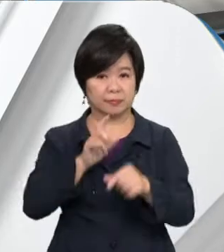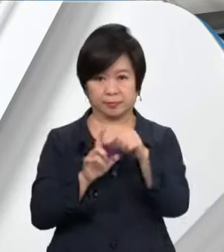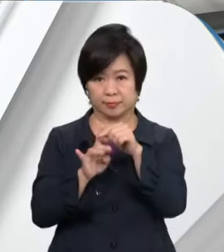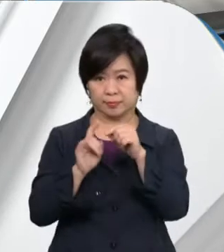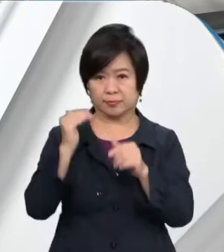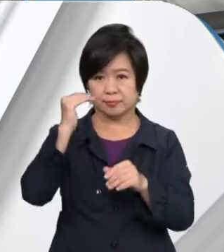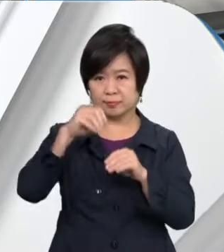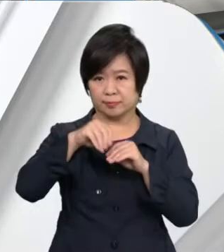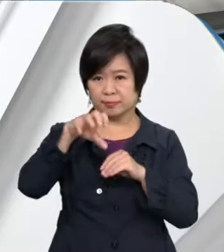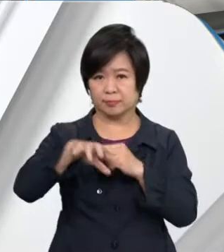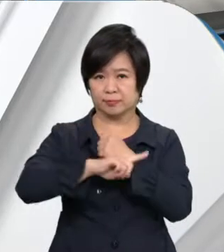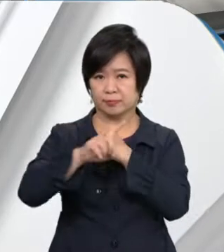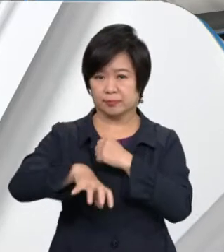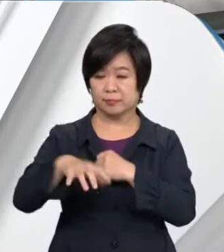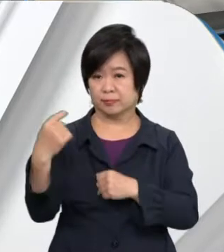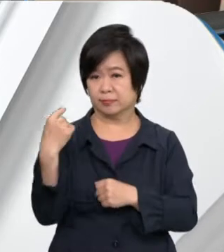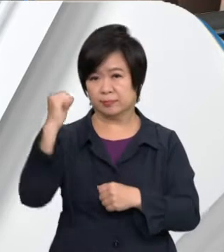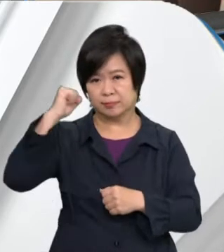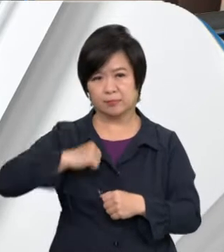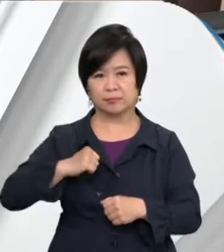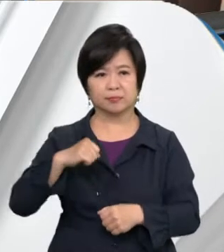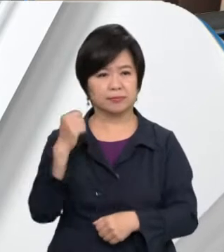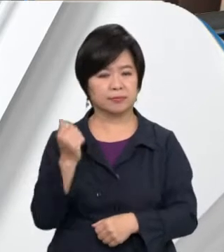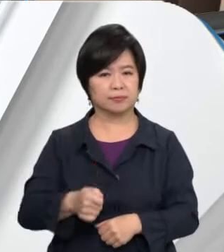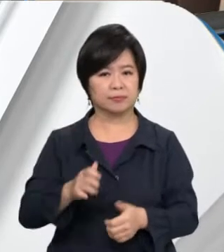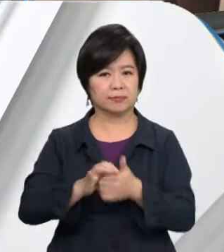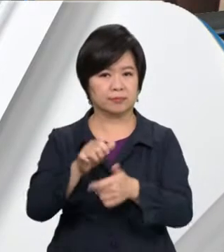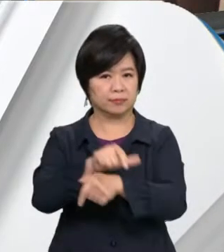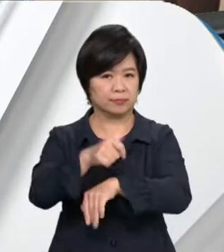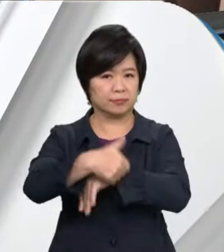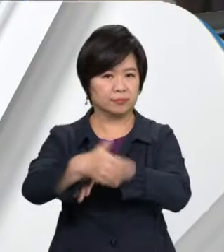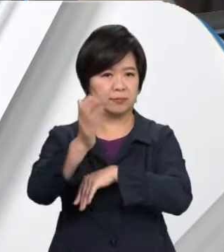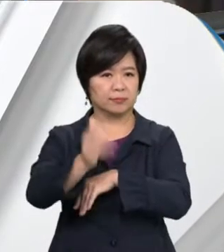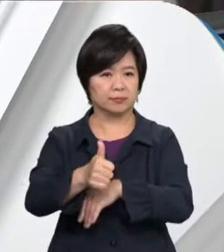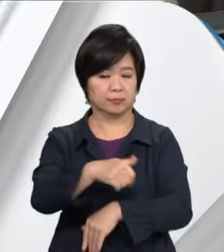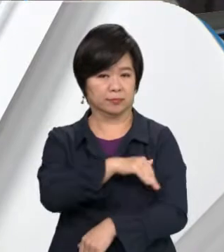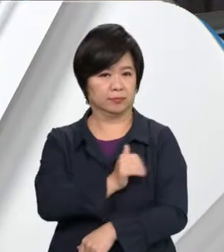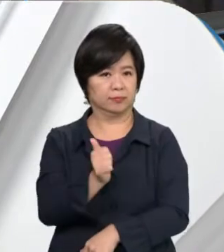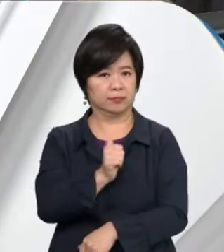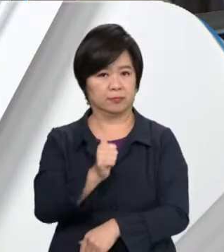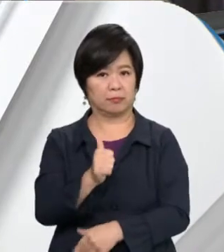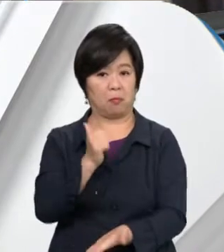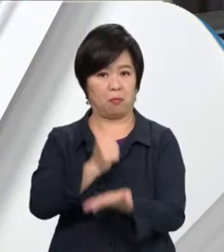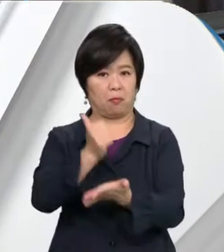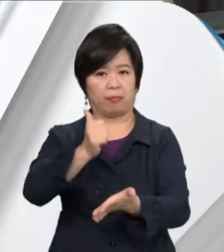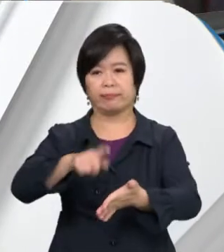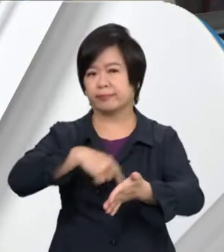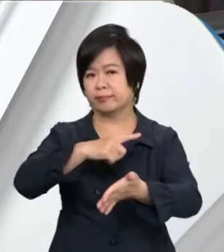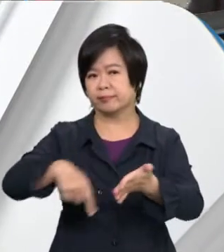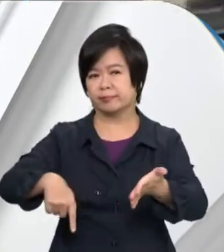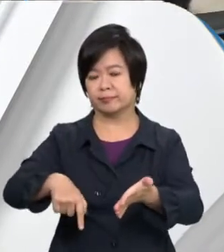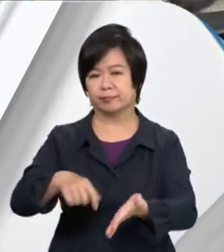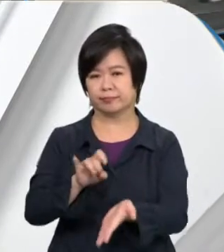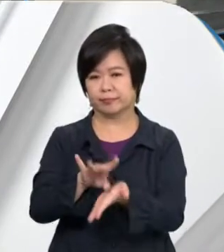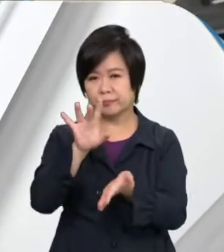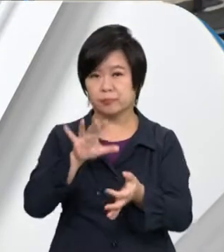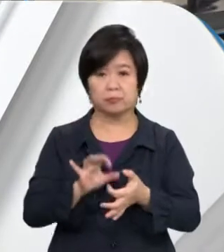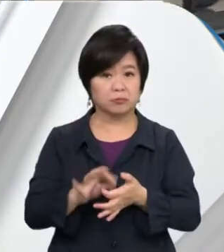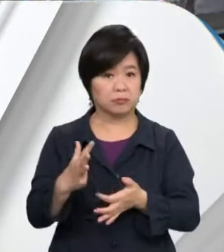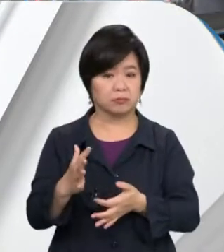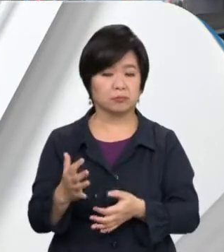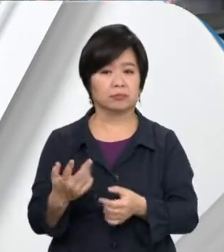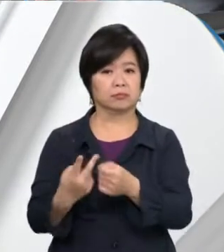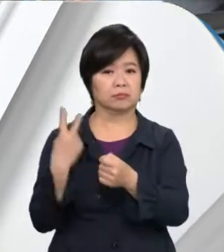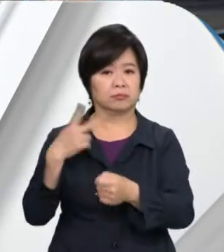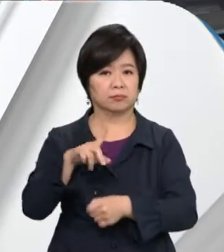台中国分站都初步交审判，苗栗站南庄乡长邱子正当选无效。年月系二零一